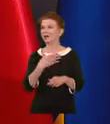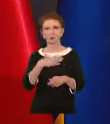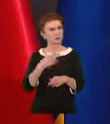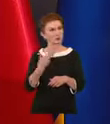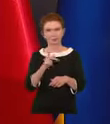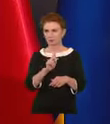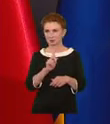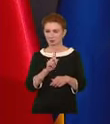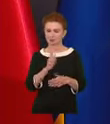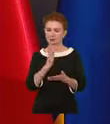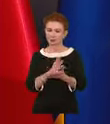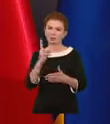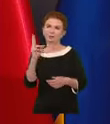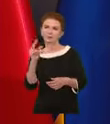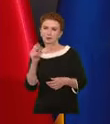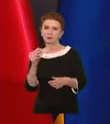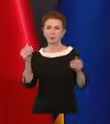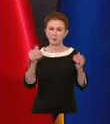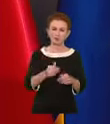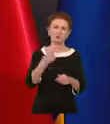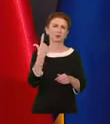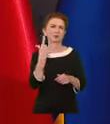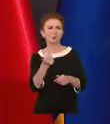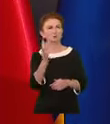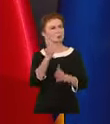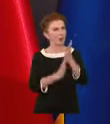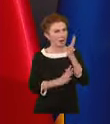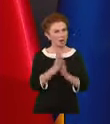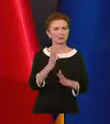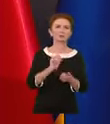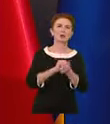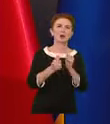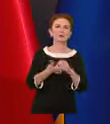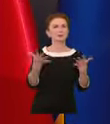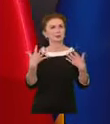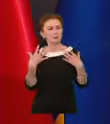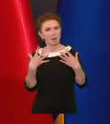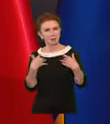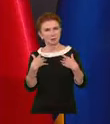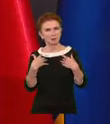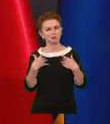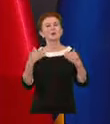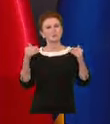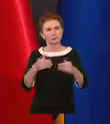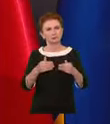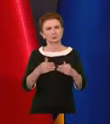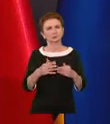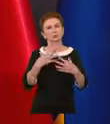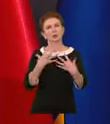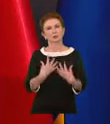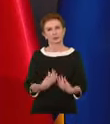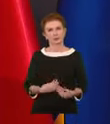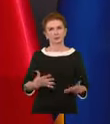od poniedziałku. Możliwość pójścia do lasu, możliwość pójścia do parku. Dają nam pewien oddech, ale używajmy